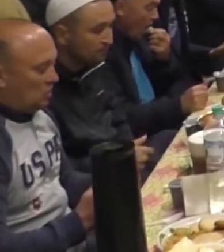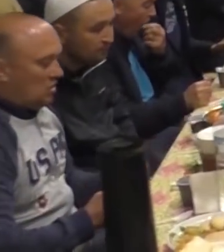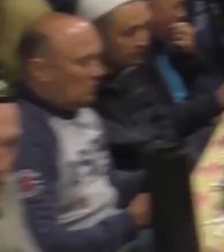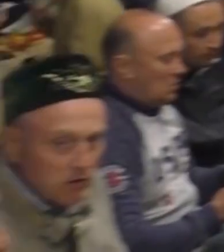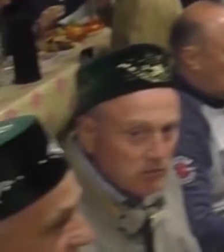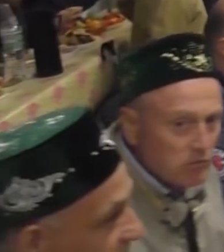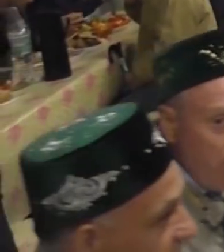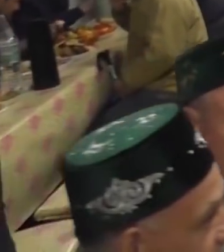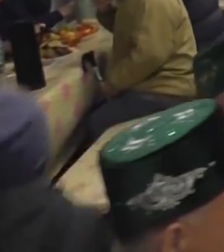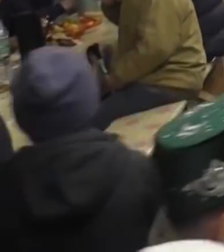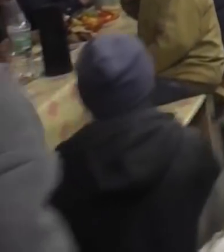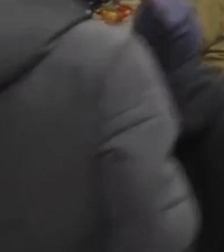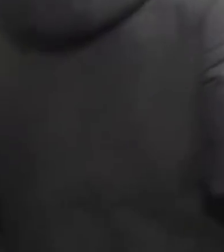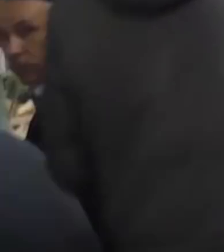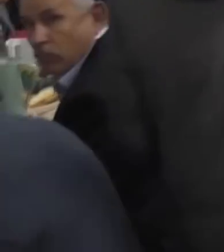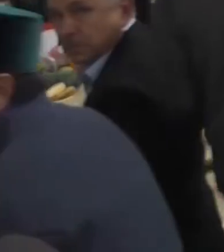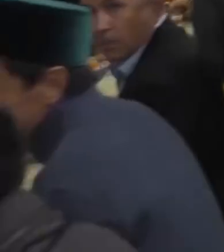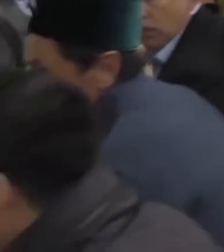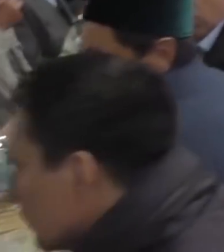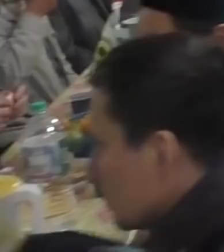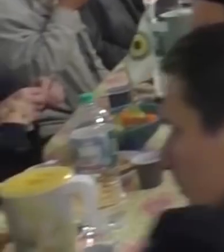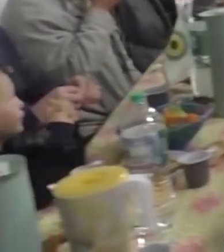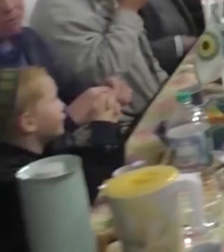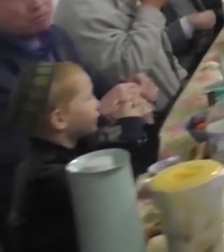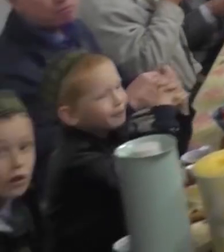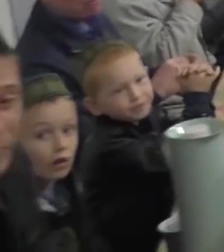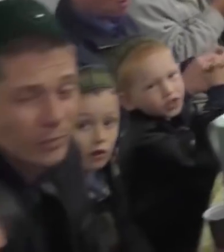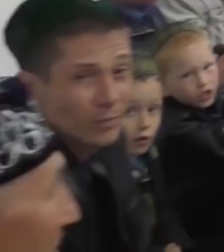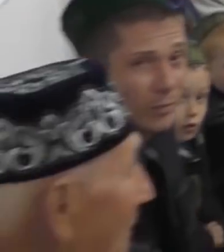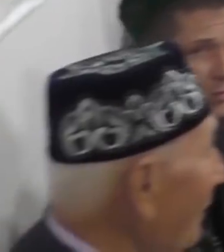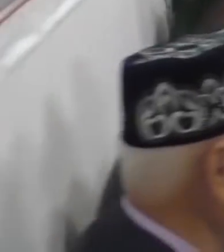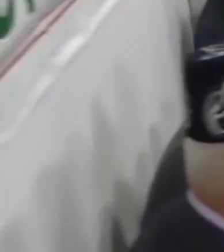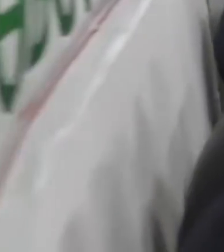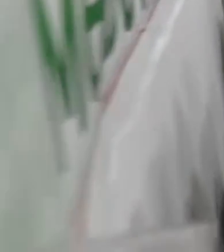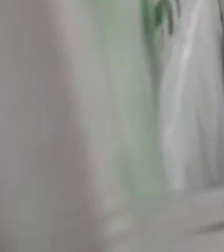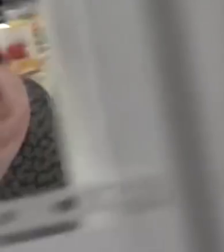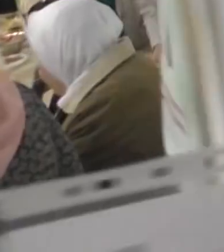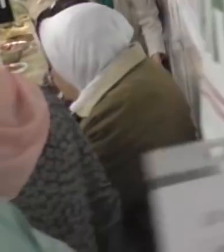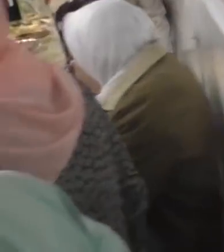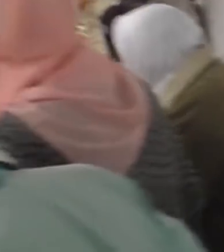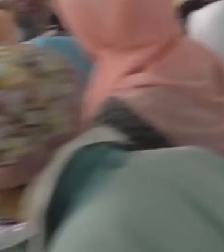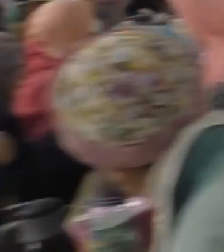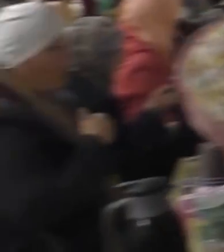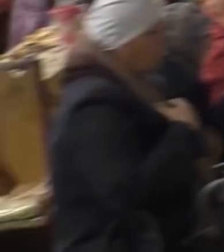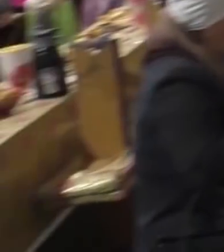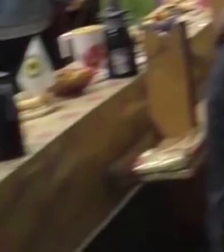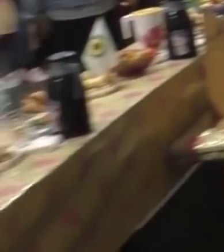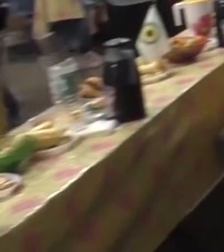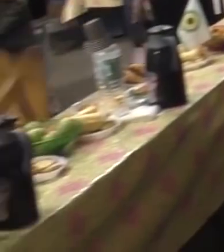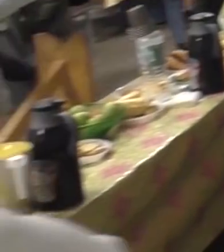لا لا تنقضي أنت للروح